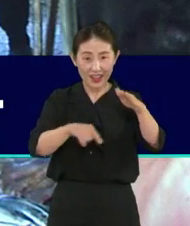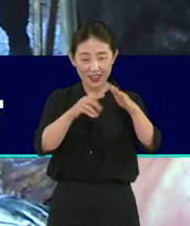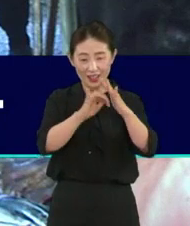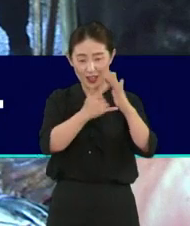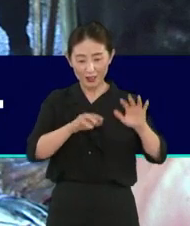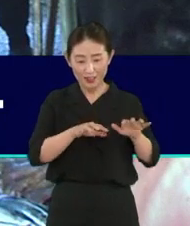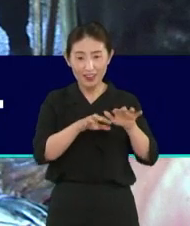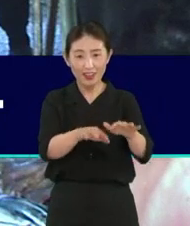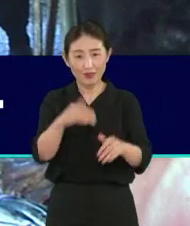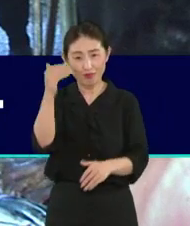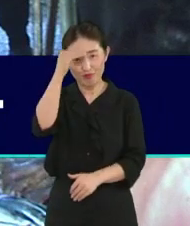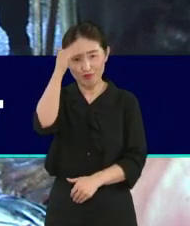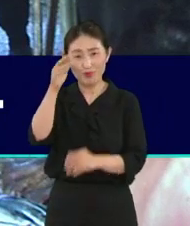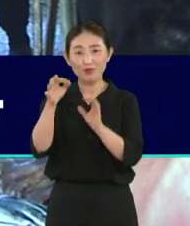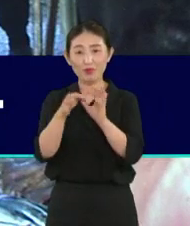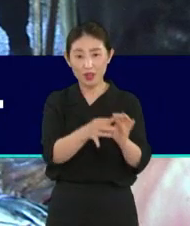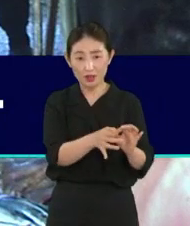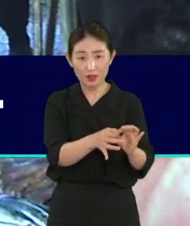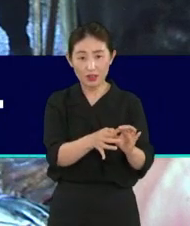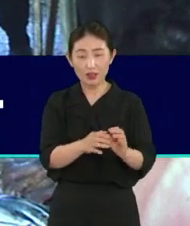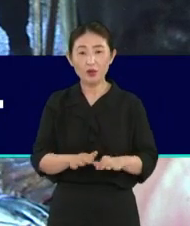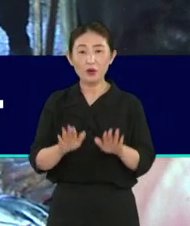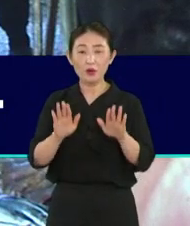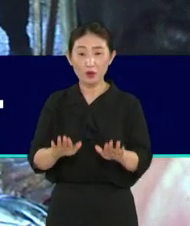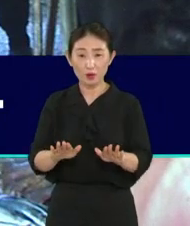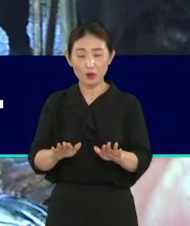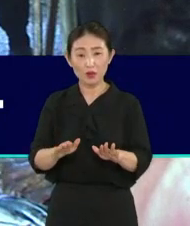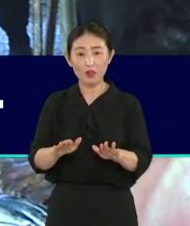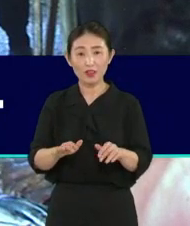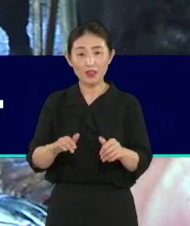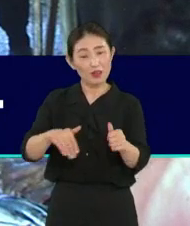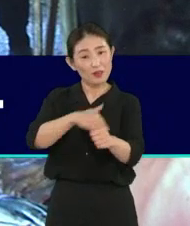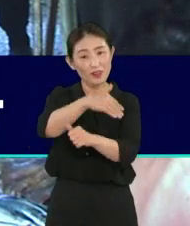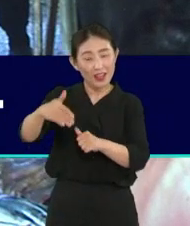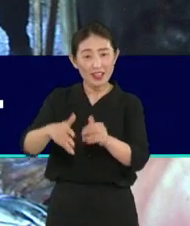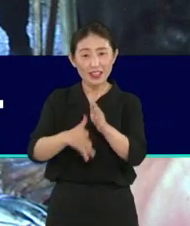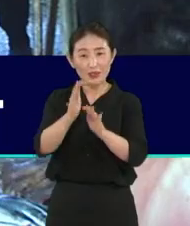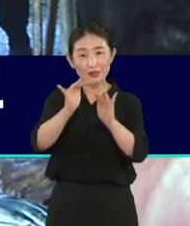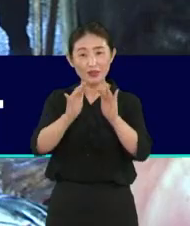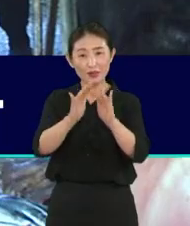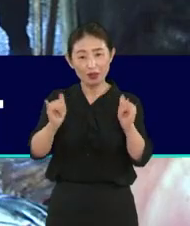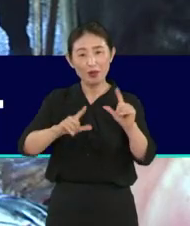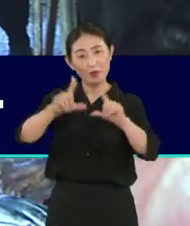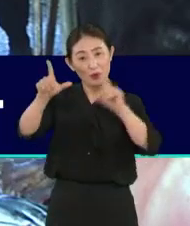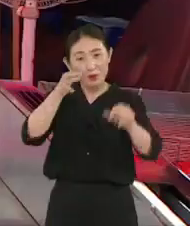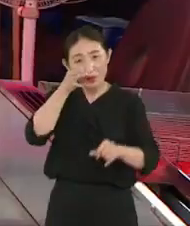관람객들의 발길이 이어졌습니다 연휴 첫날 표정을 김성민 기자가 전해드립니다